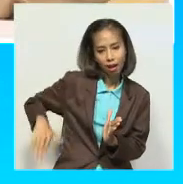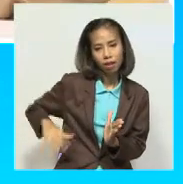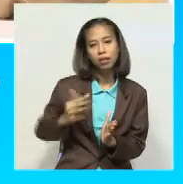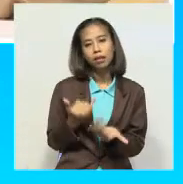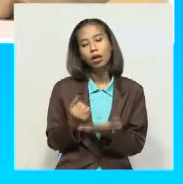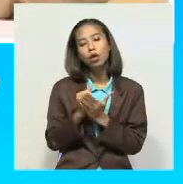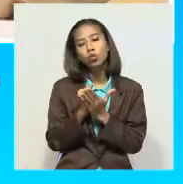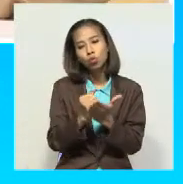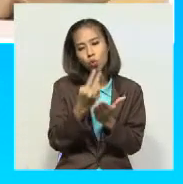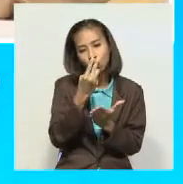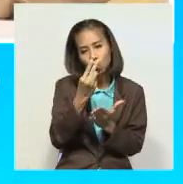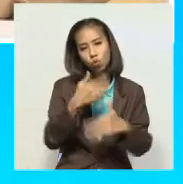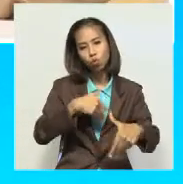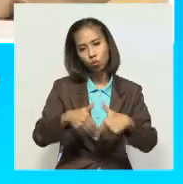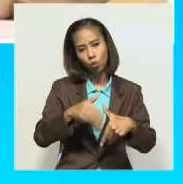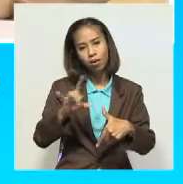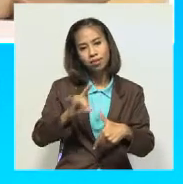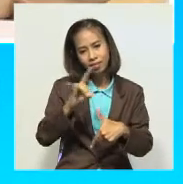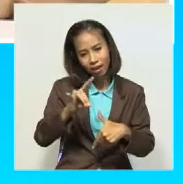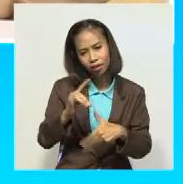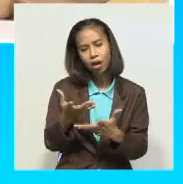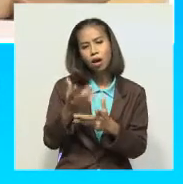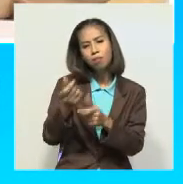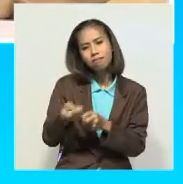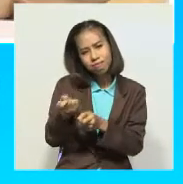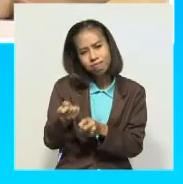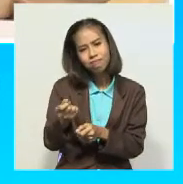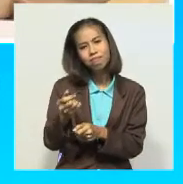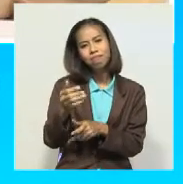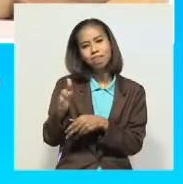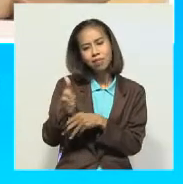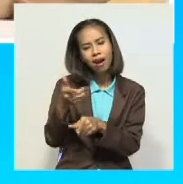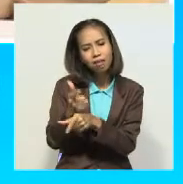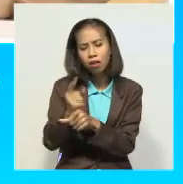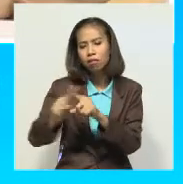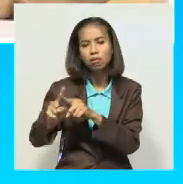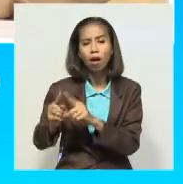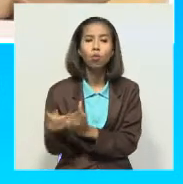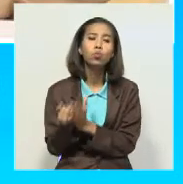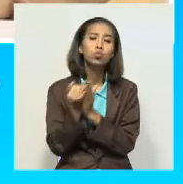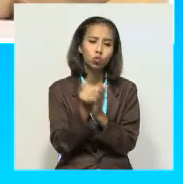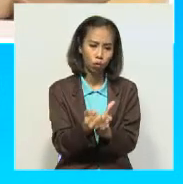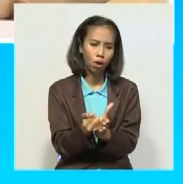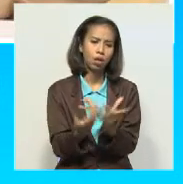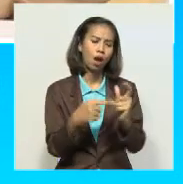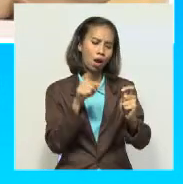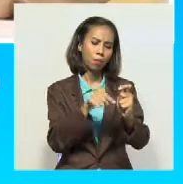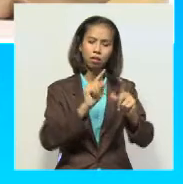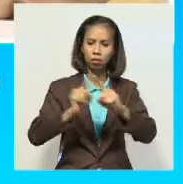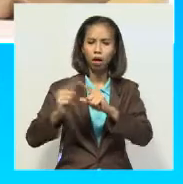งคนนะคะทั้งสัตว์พืชประมงเนี่ยเราก็ดูแลพื้นที่ที่เกี่ยวข้องทั้งหมดถามว่าในแต่ละจุดแต่ละอำเภอเนี่ยย่อม